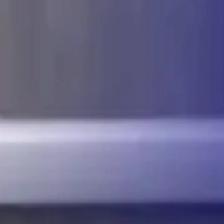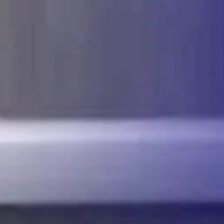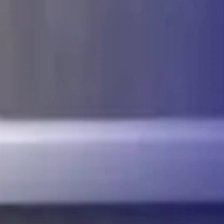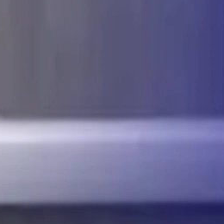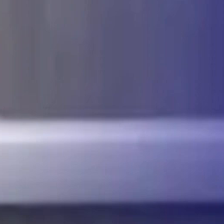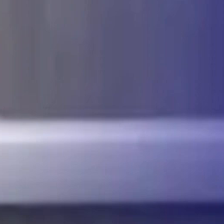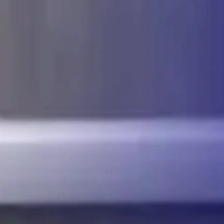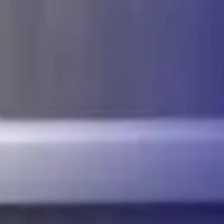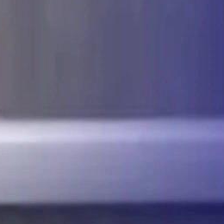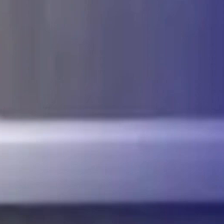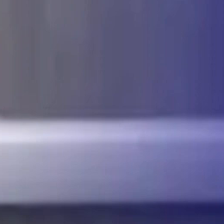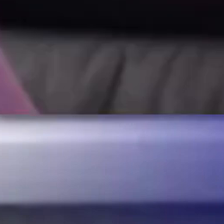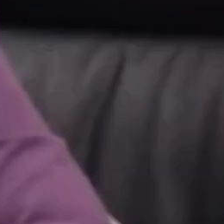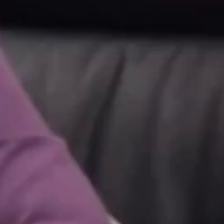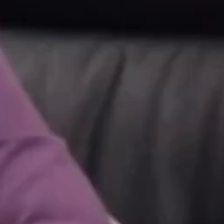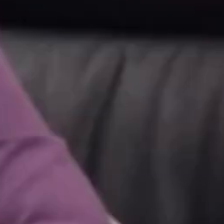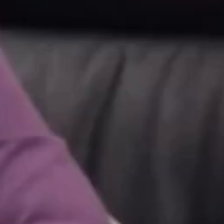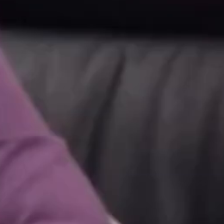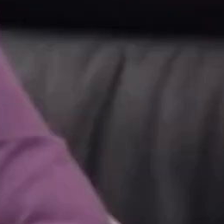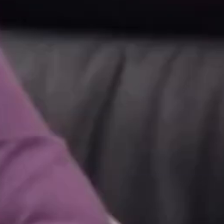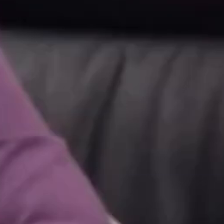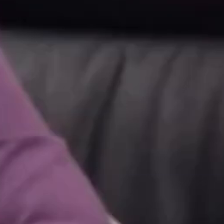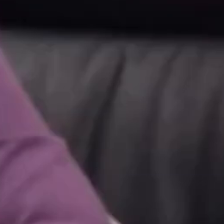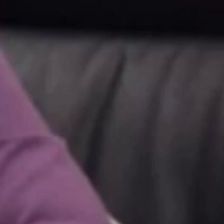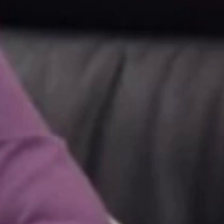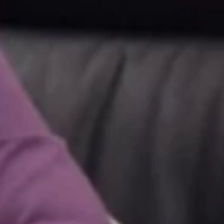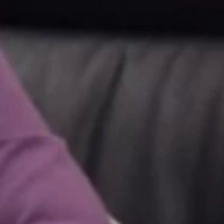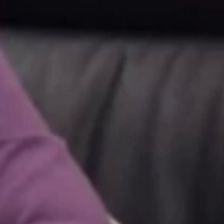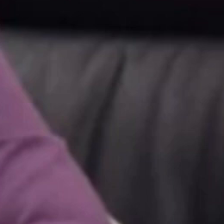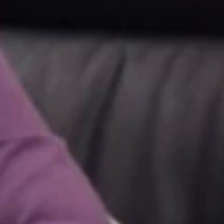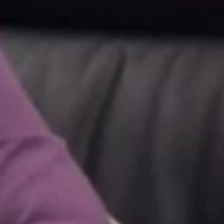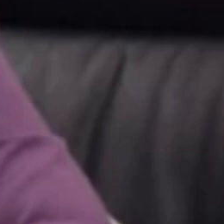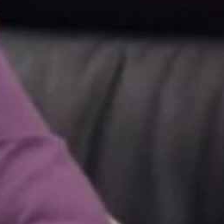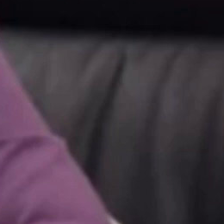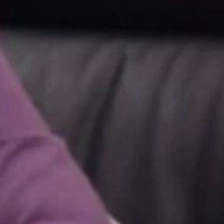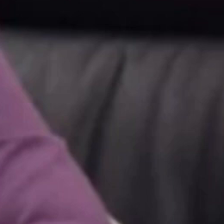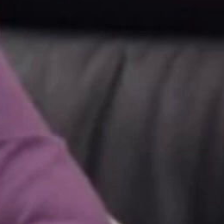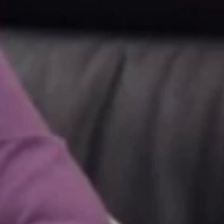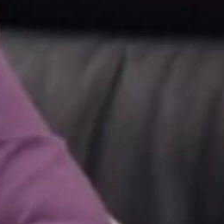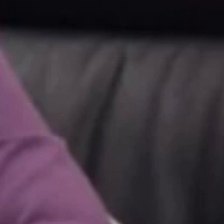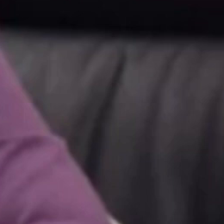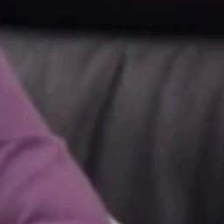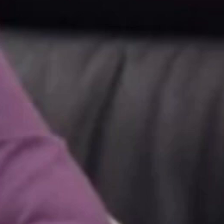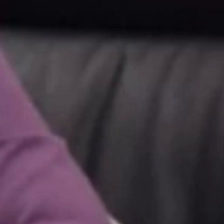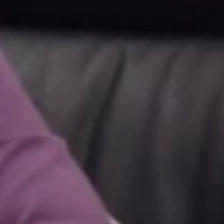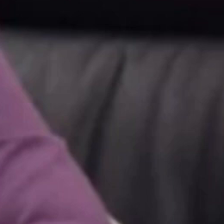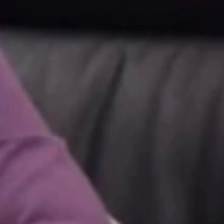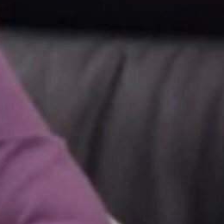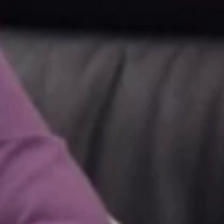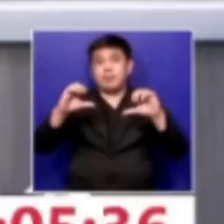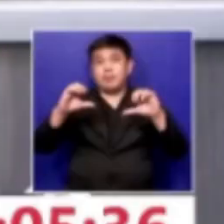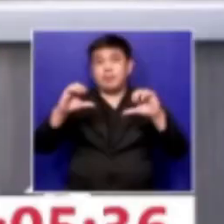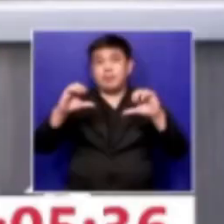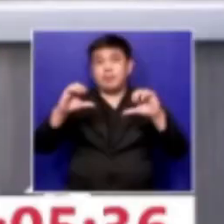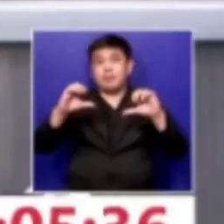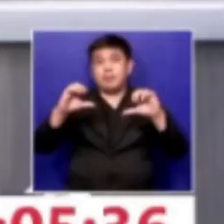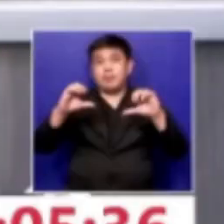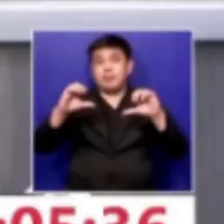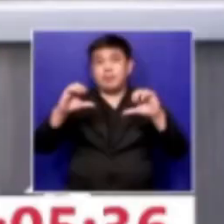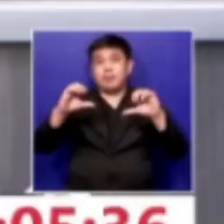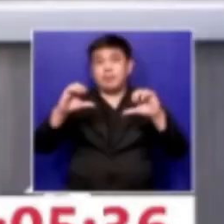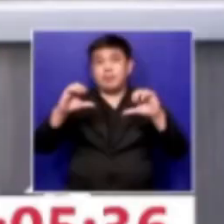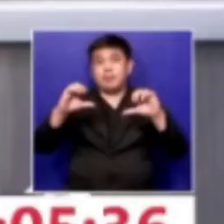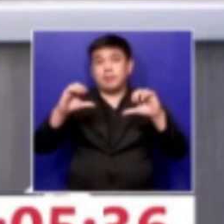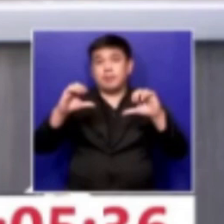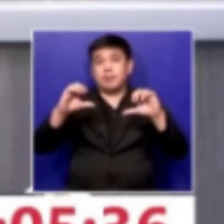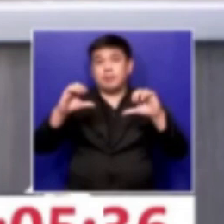ทศไทยหรือไม่ซึ่งในวันนี้จะมีการประชุมรัฐสภาเพื่อโหวตนายกรัฐมนตรีโดยมีนายวันมูฮัมหมัดนอมาทาทำหน้า